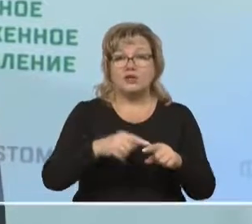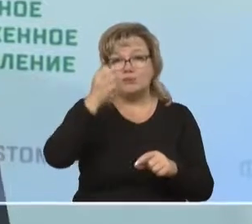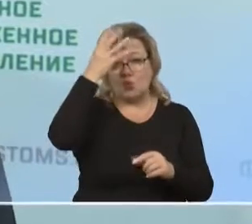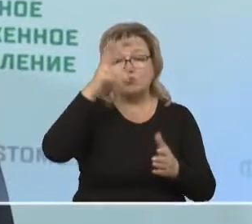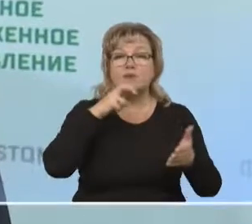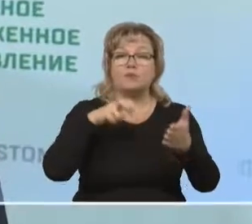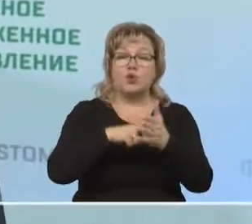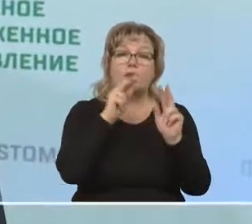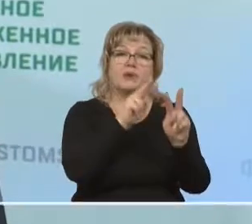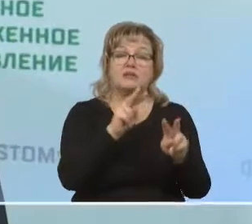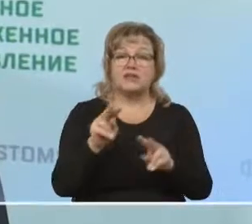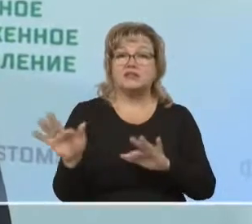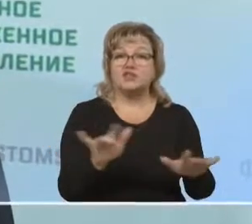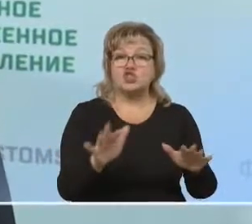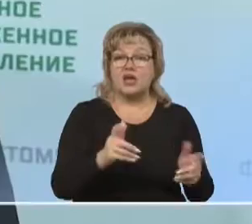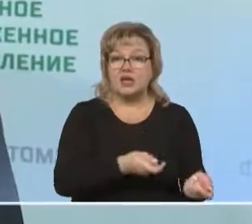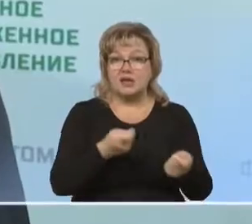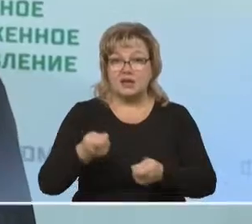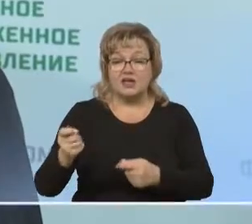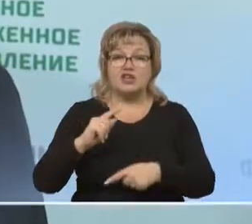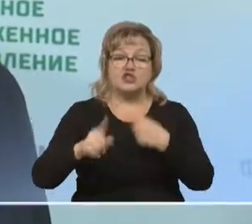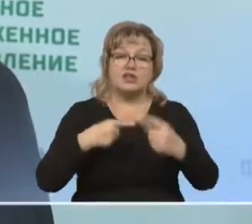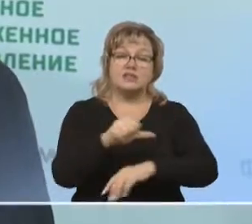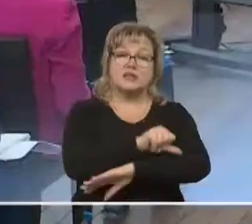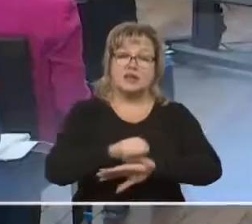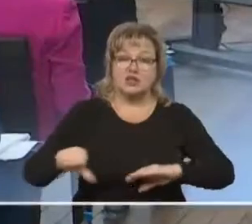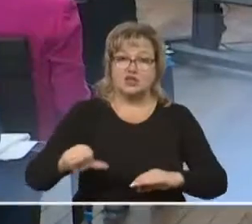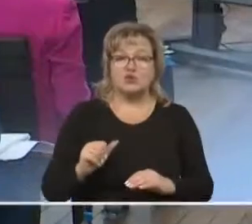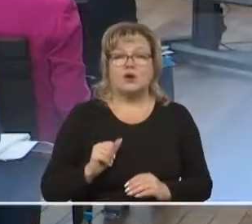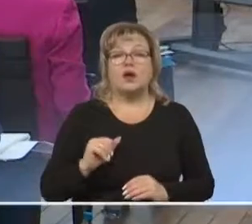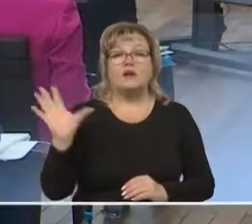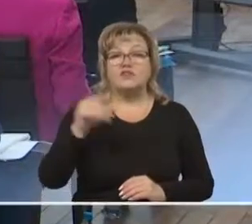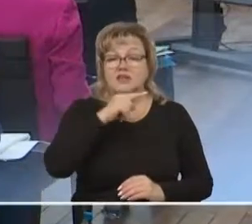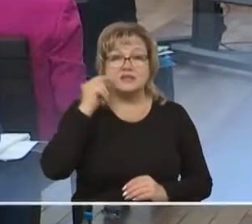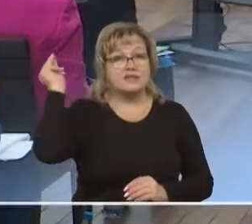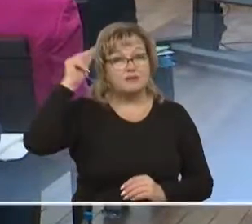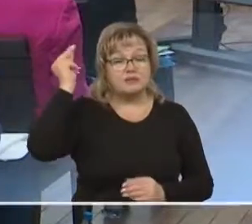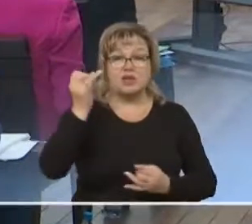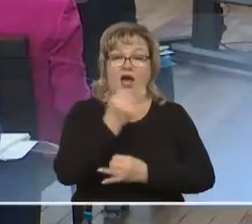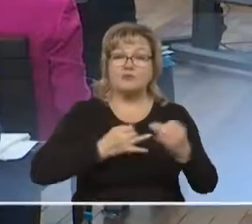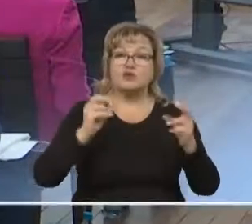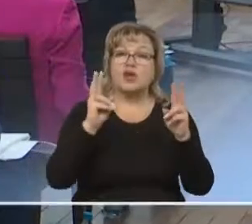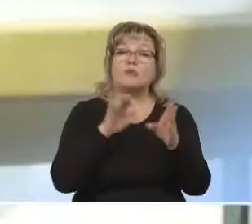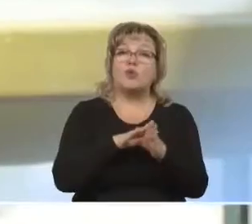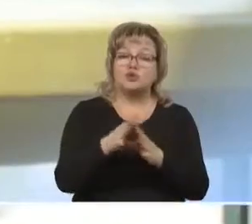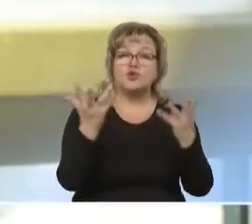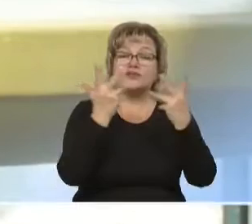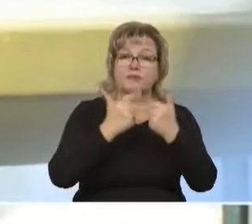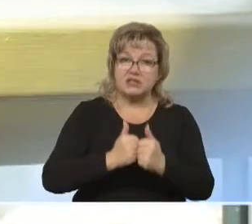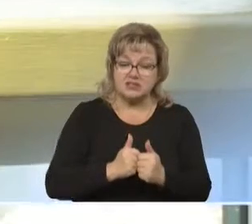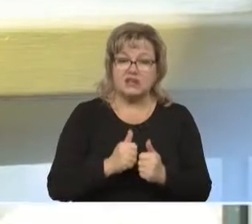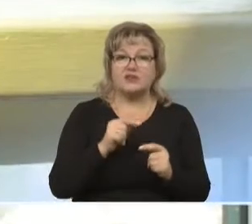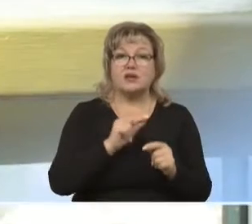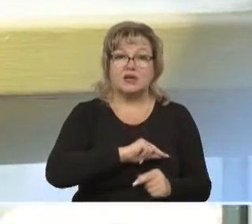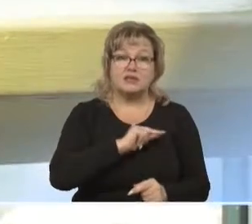пломбам контролировать движение транзитных грузов через Российскую Федерацию. На всероссийском семинаре обсуждают, как полностью автоматизировать